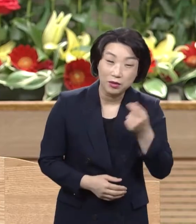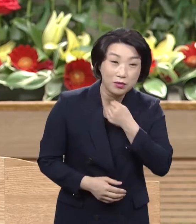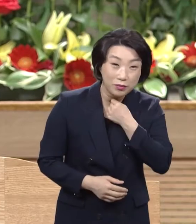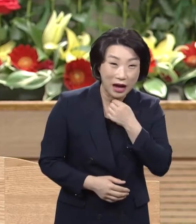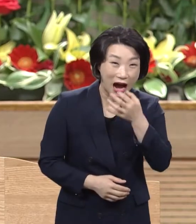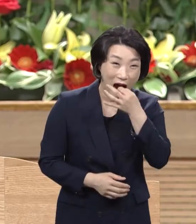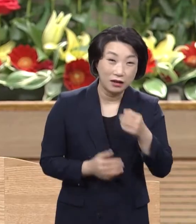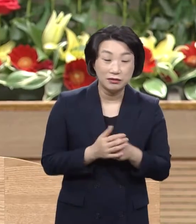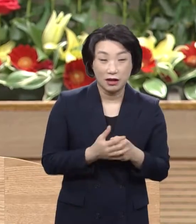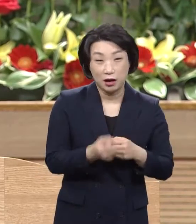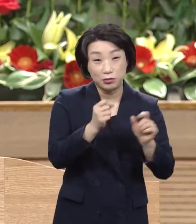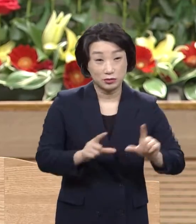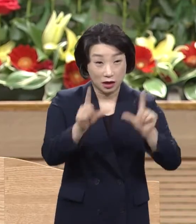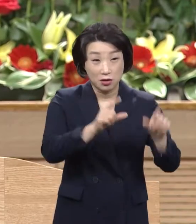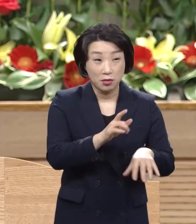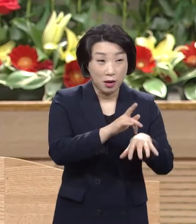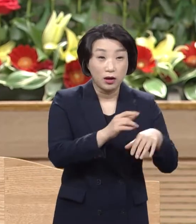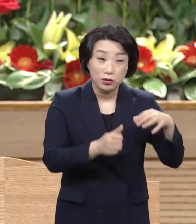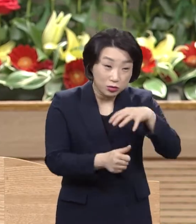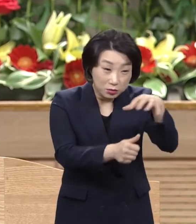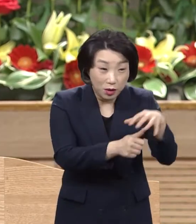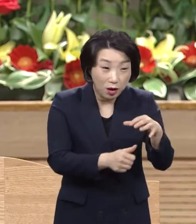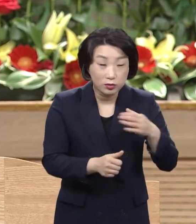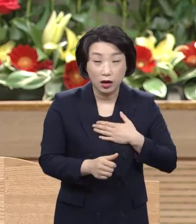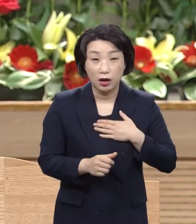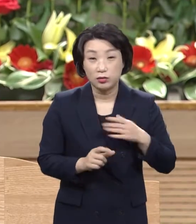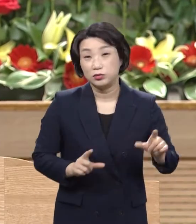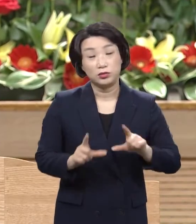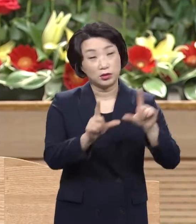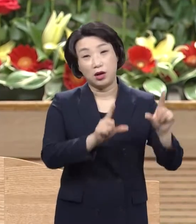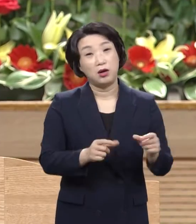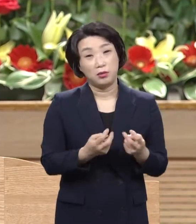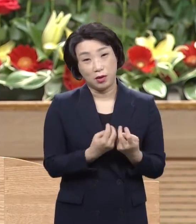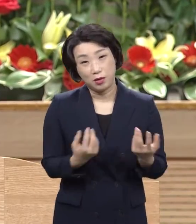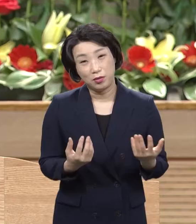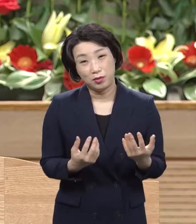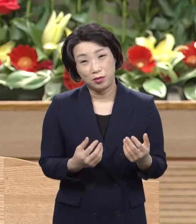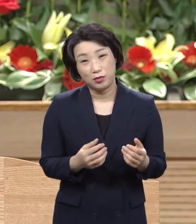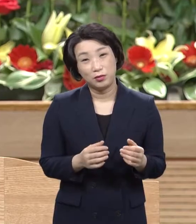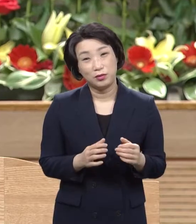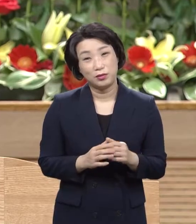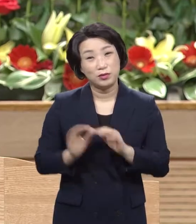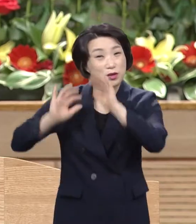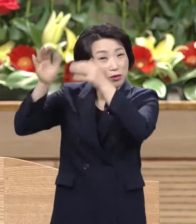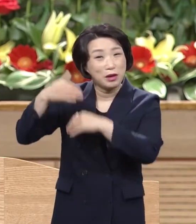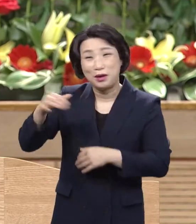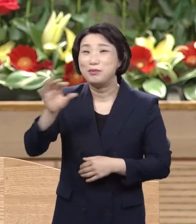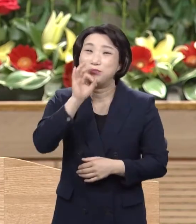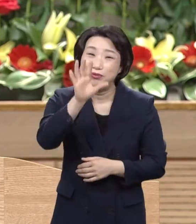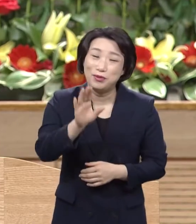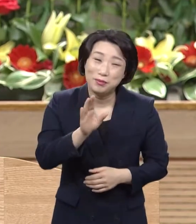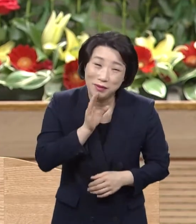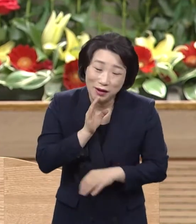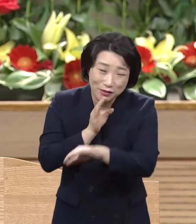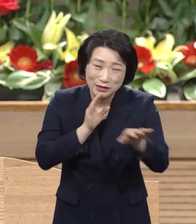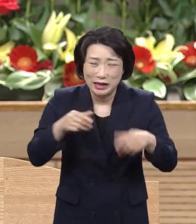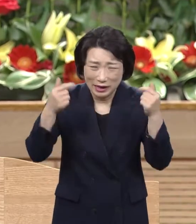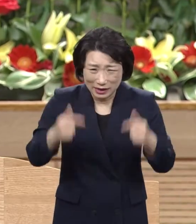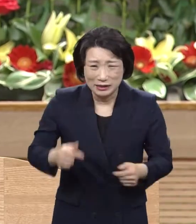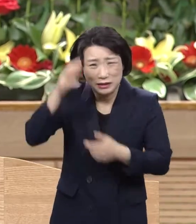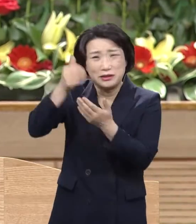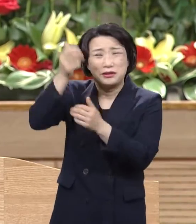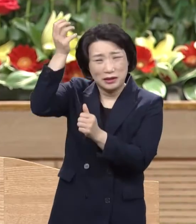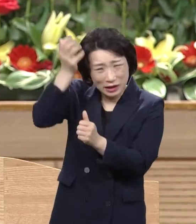소욕과 정욕으로 살아 마귀 지배 아래 있어서 살 길이 없다 이 말이에요. 그래서 우리는 항상